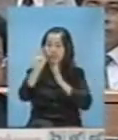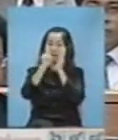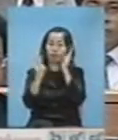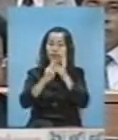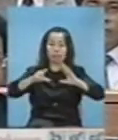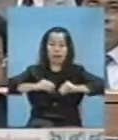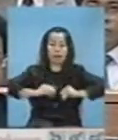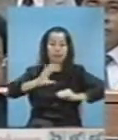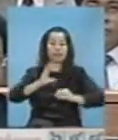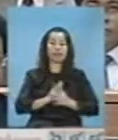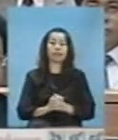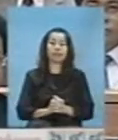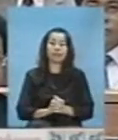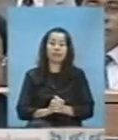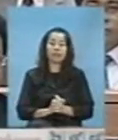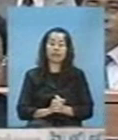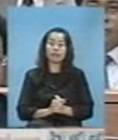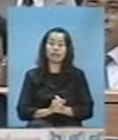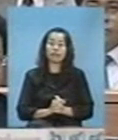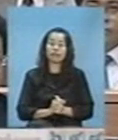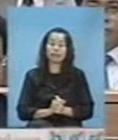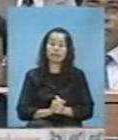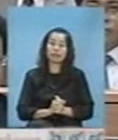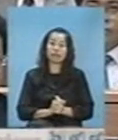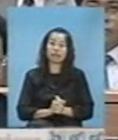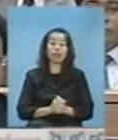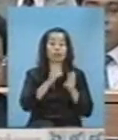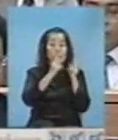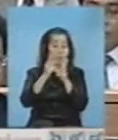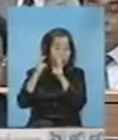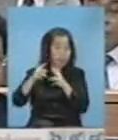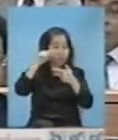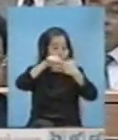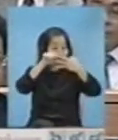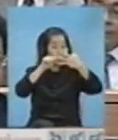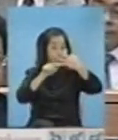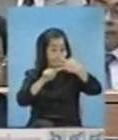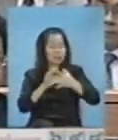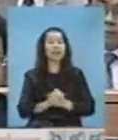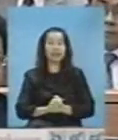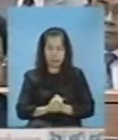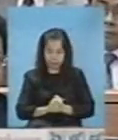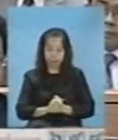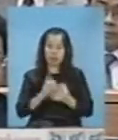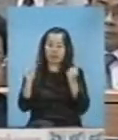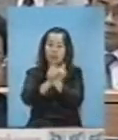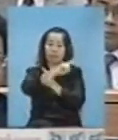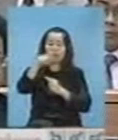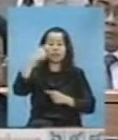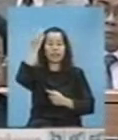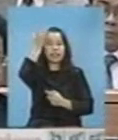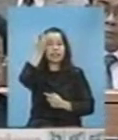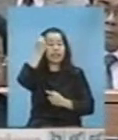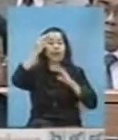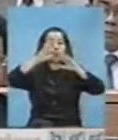ใหม่ด้วยวิธีนี้จึงจะทำให้สังคมคลายความกังวล